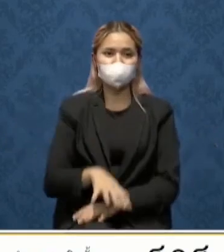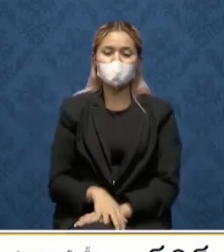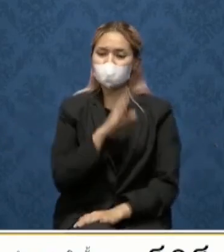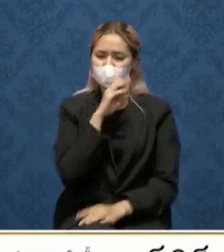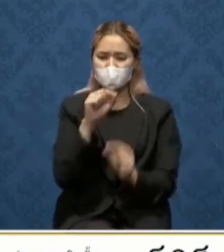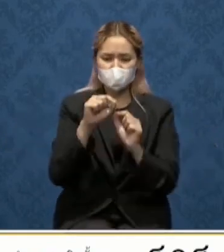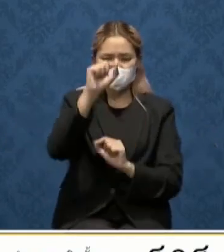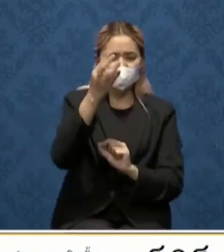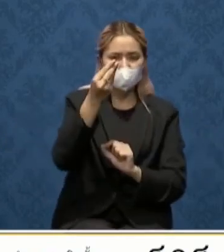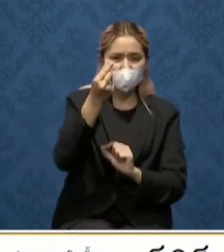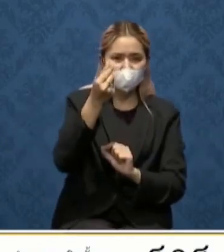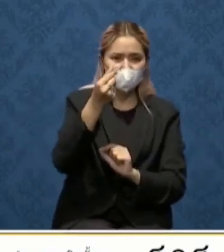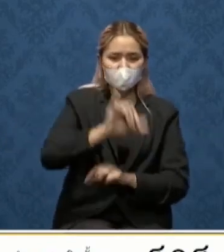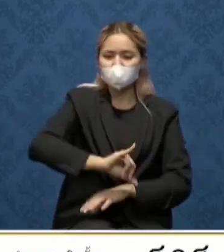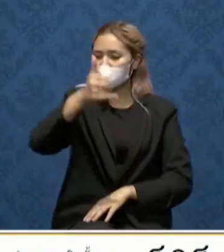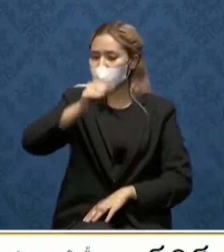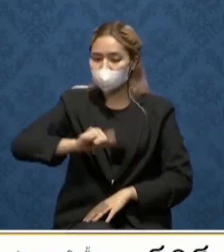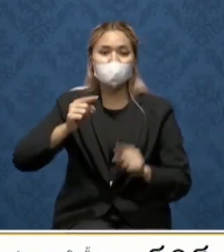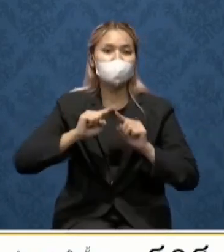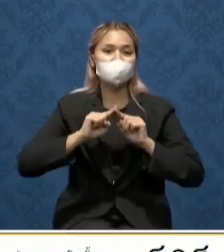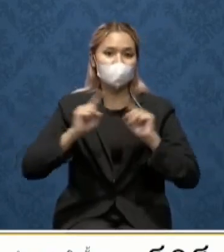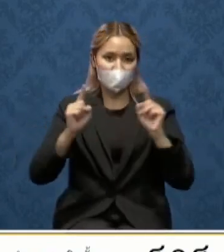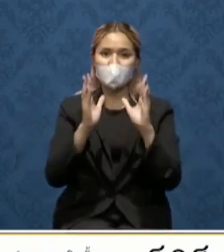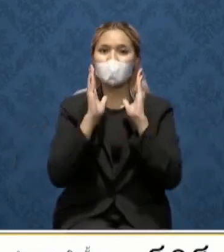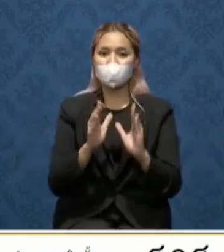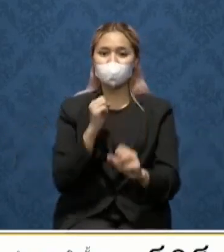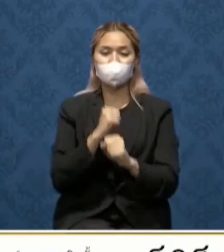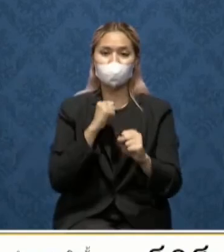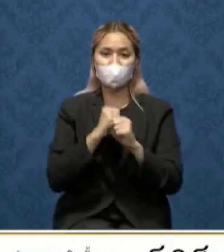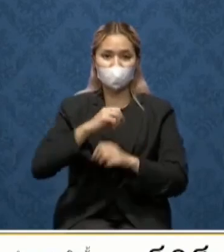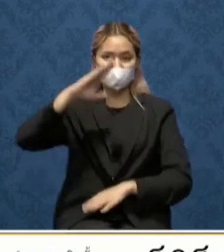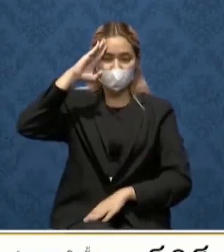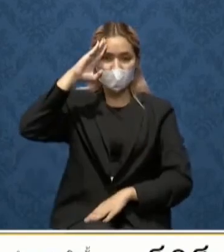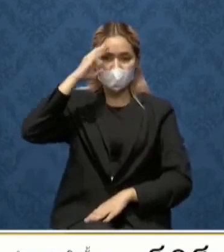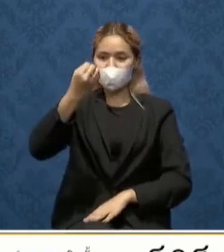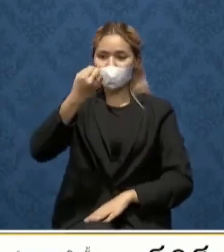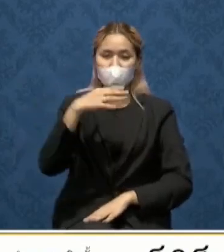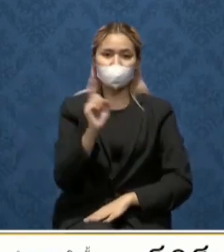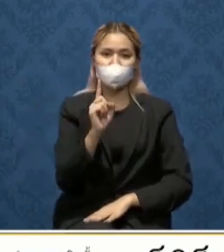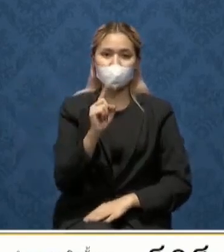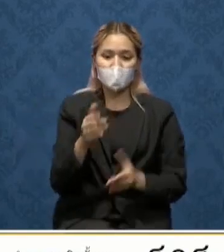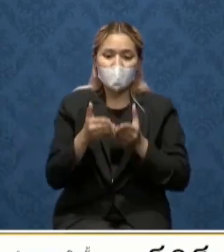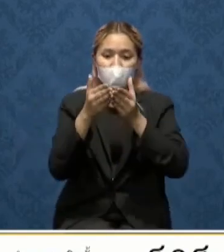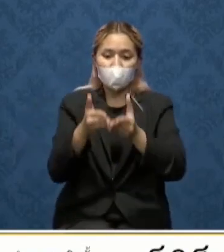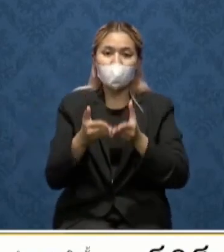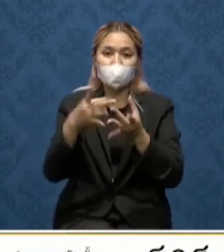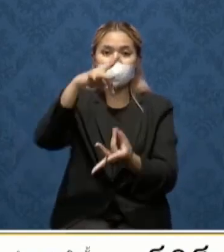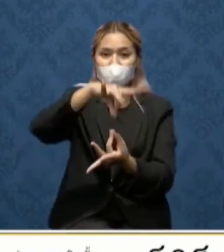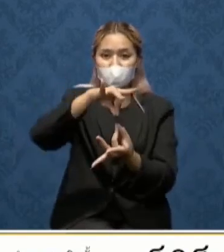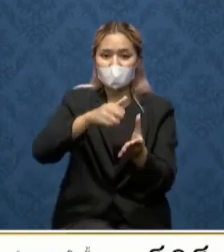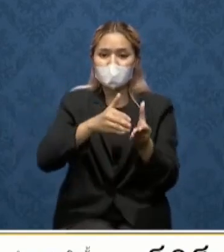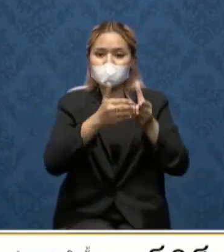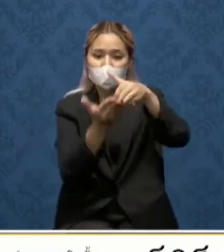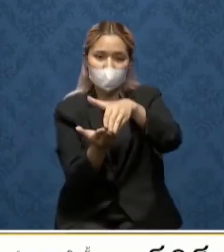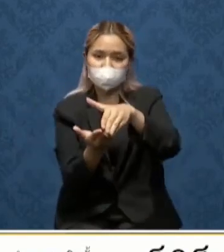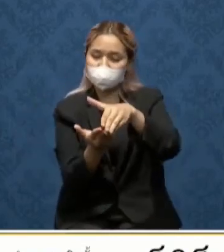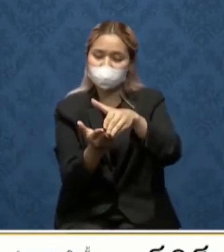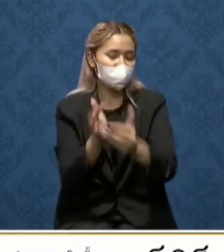ร